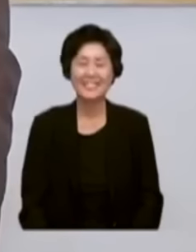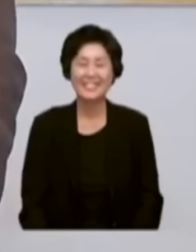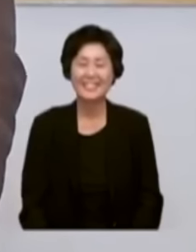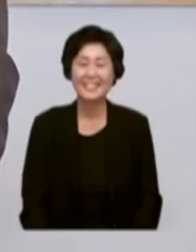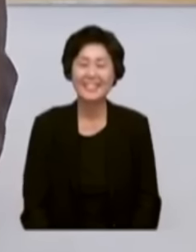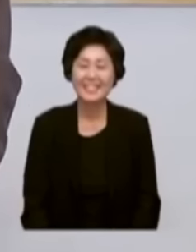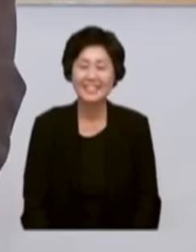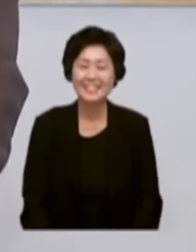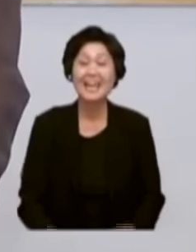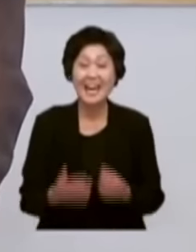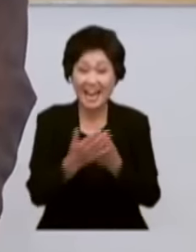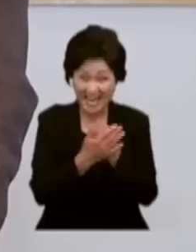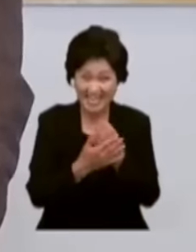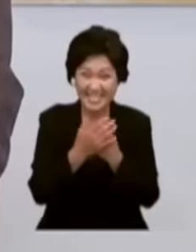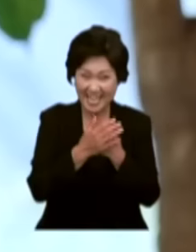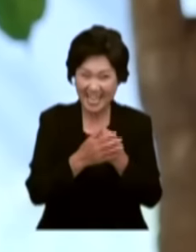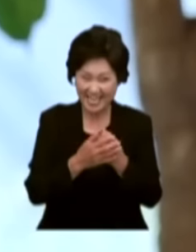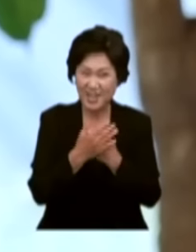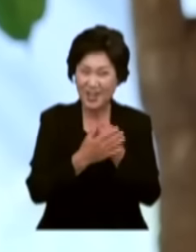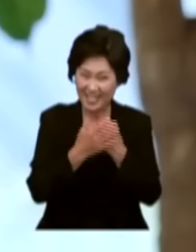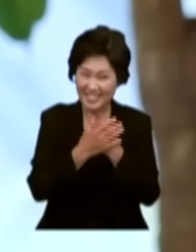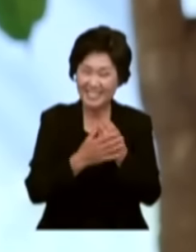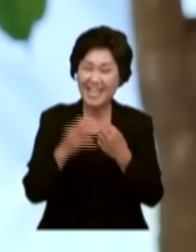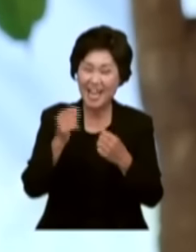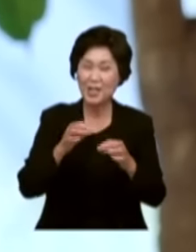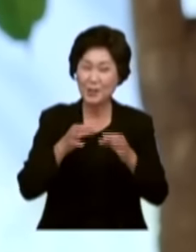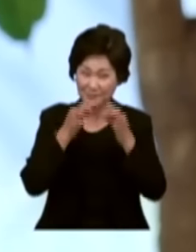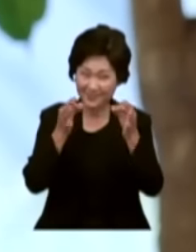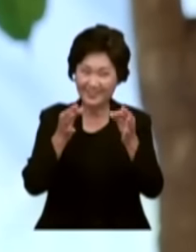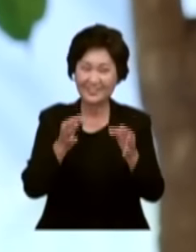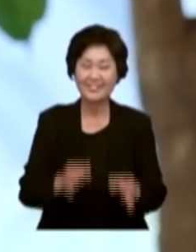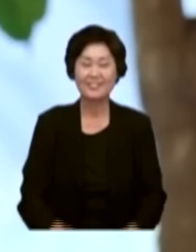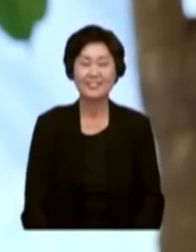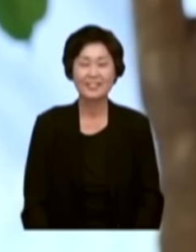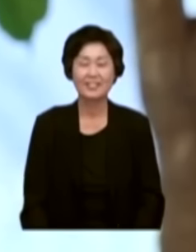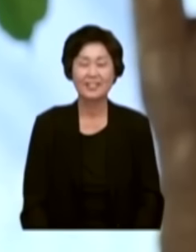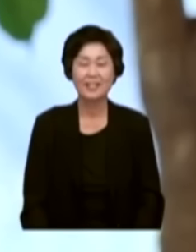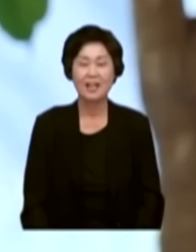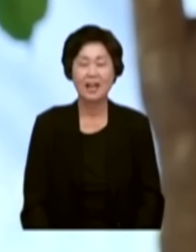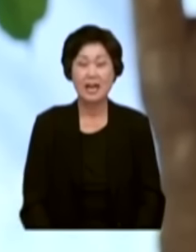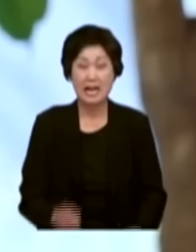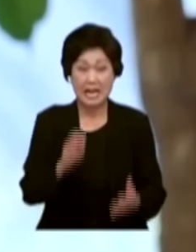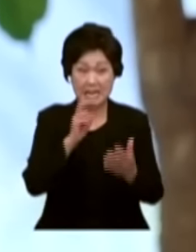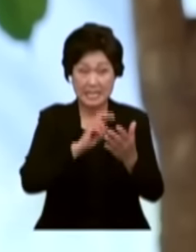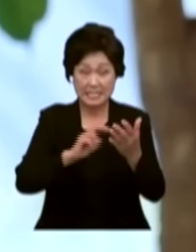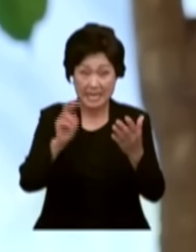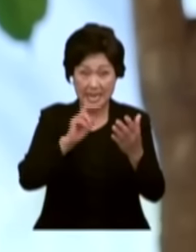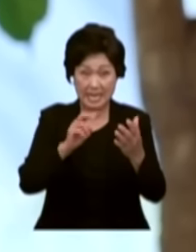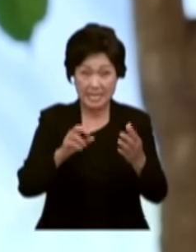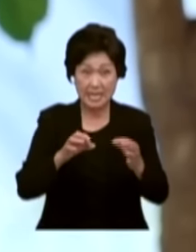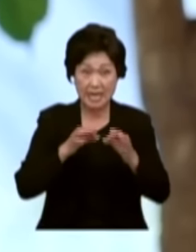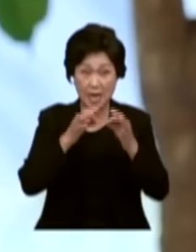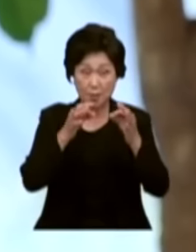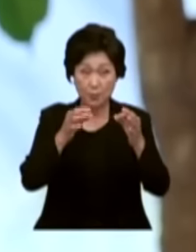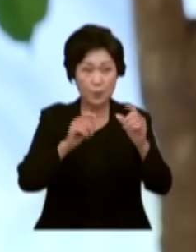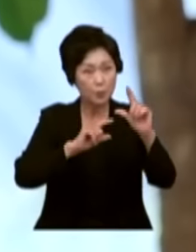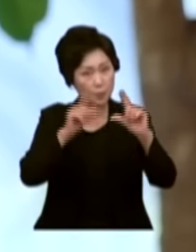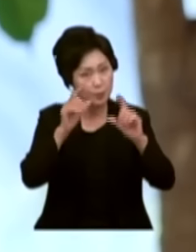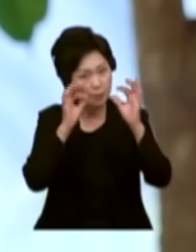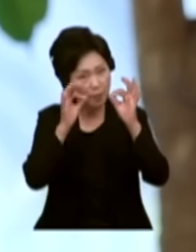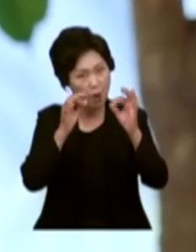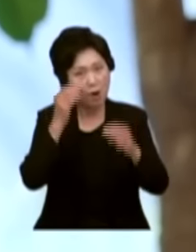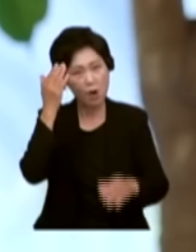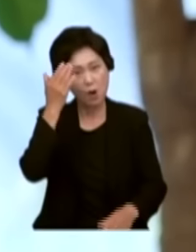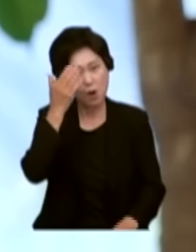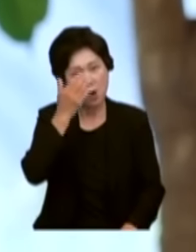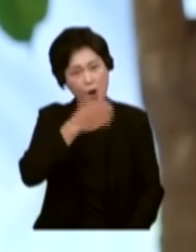아니 근데 네. 은혜로 하지요. 네. 네. 아니 근데 찬양하시는데 그 순수함이 너무 느껴지셔서 그 말씀하시는 것도 그렇고